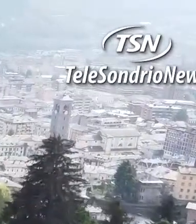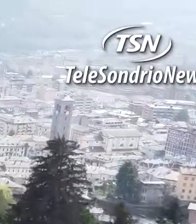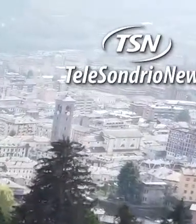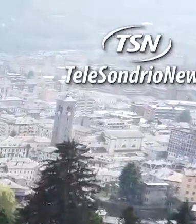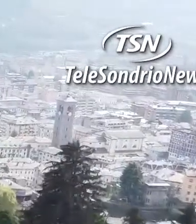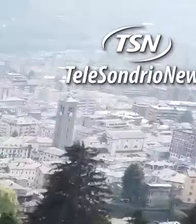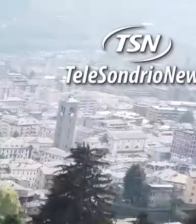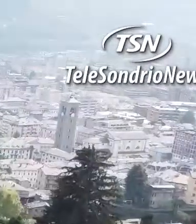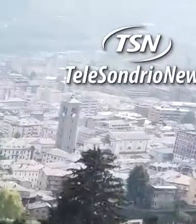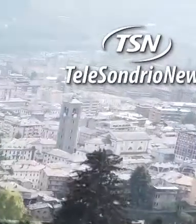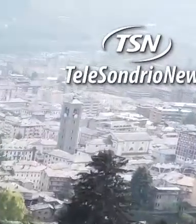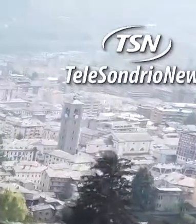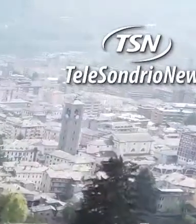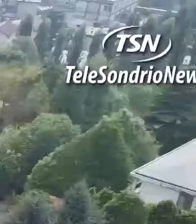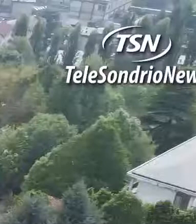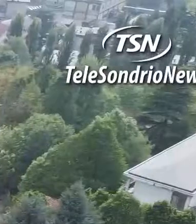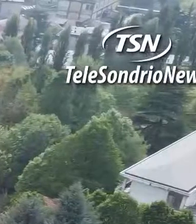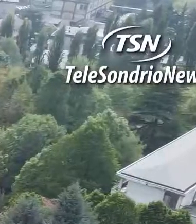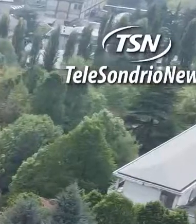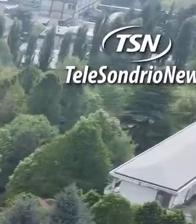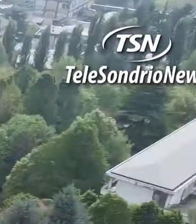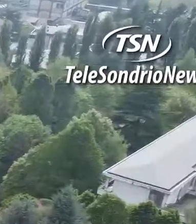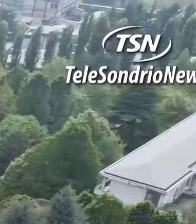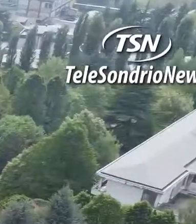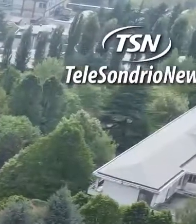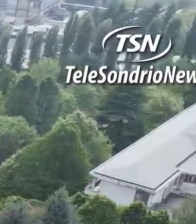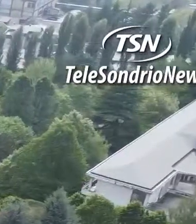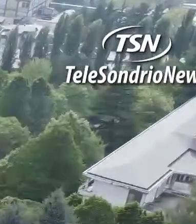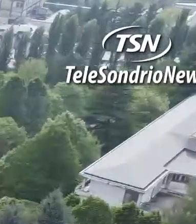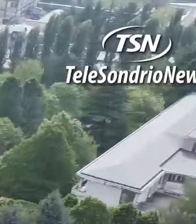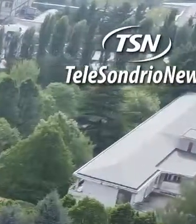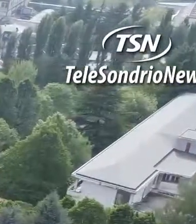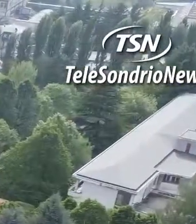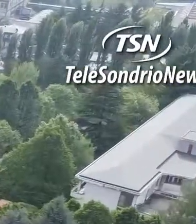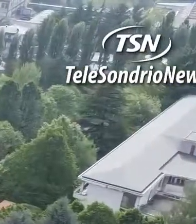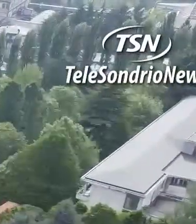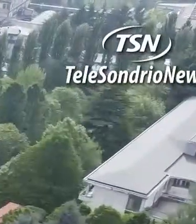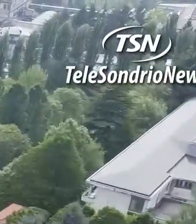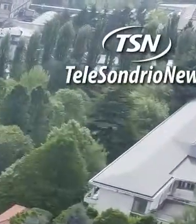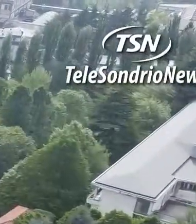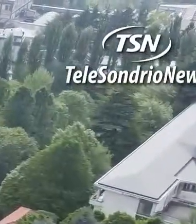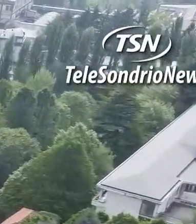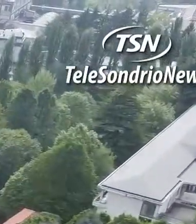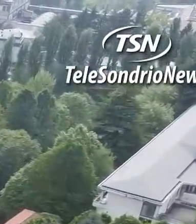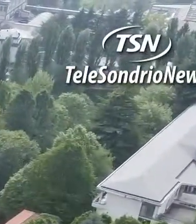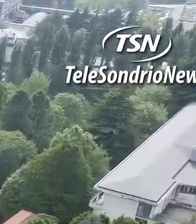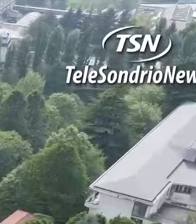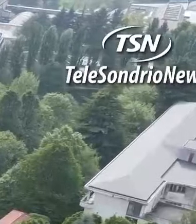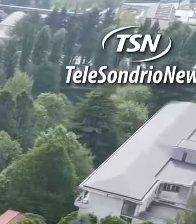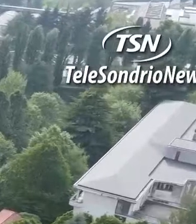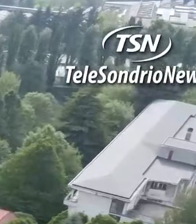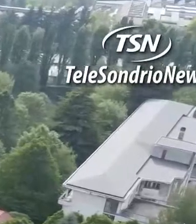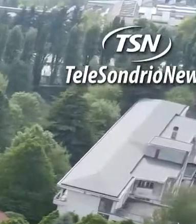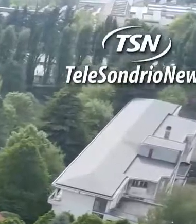lo sviluppo di nuovi servizi socio sanitari e sociali e la realizzazione di spazi dedicati ai bisogni formativi il